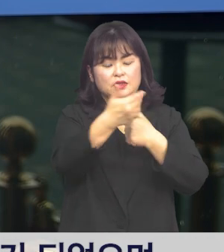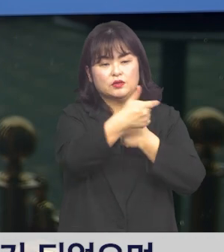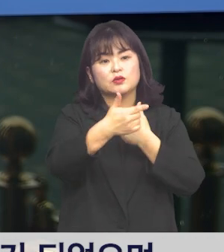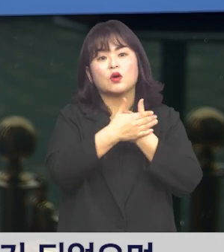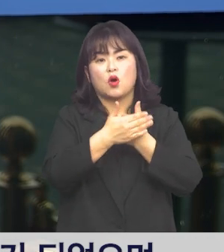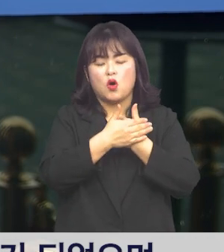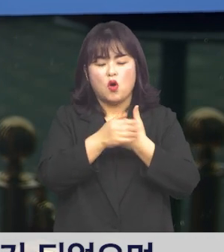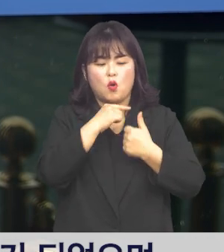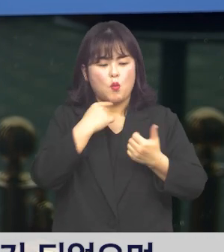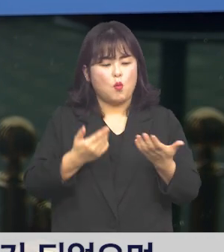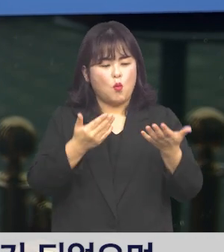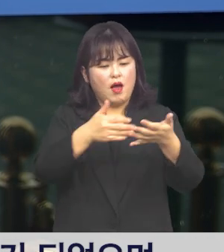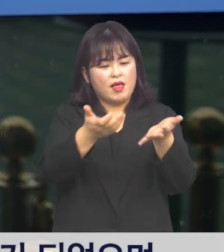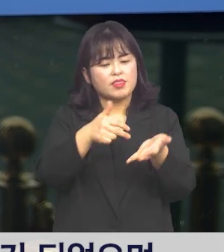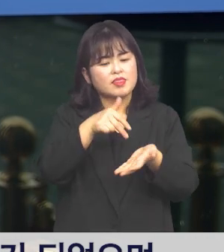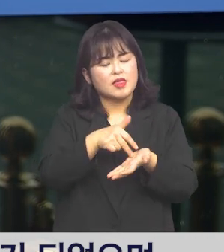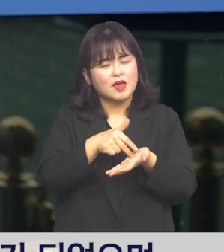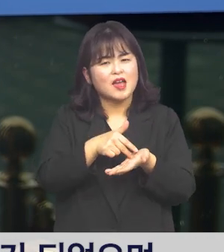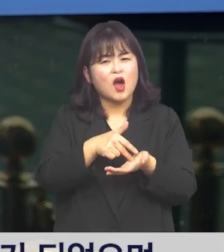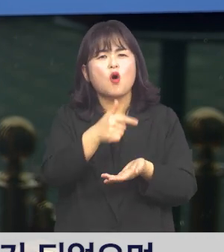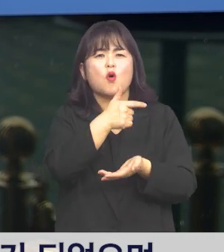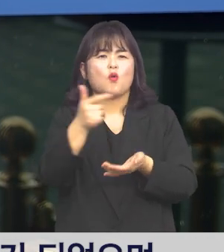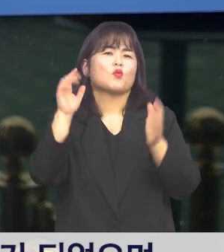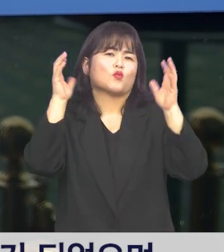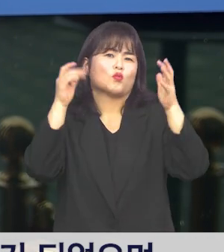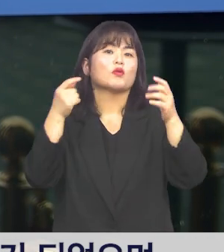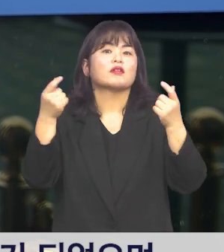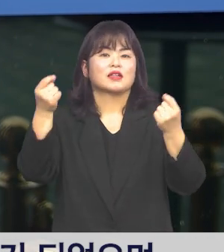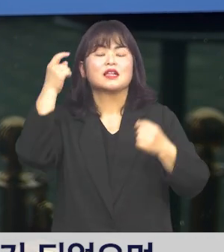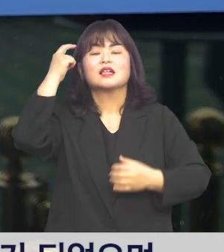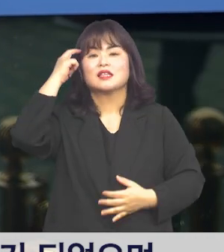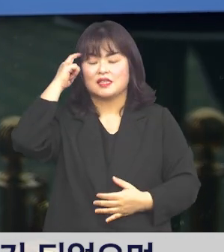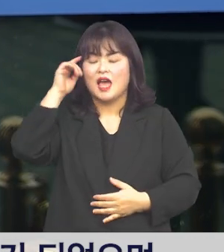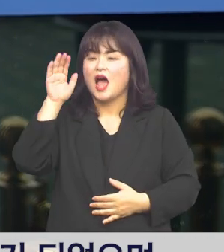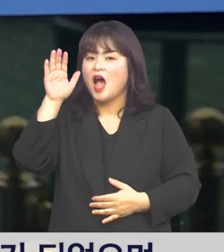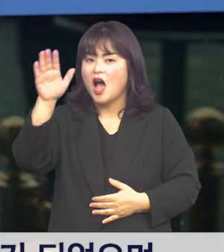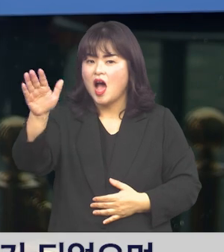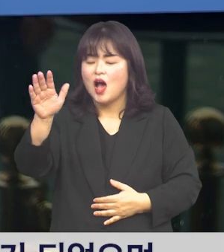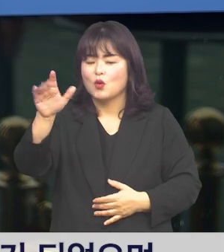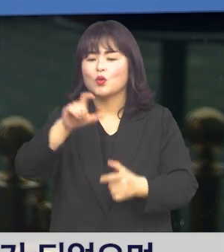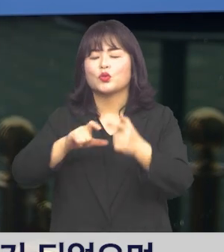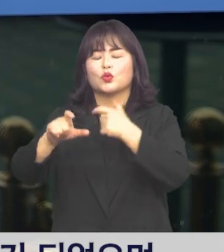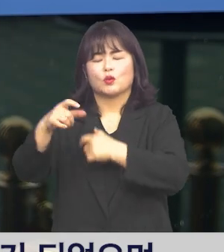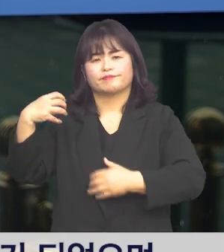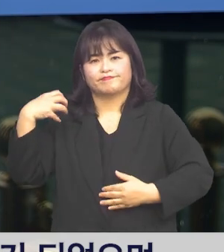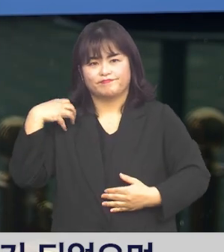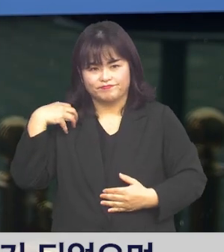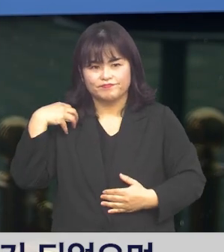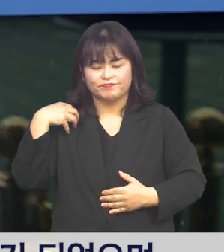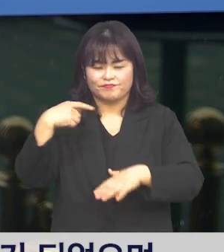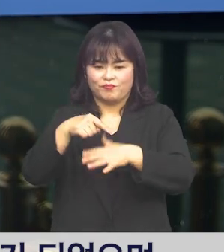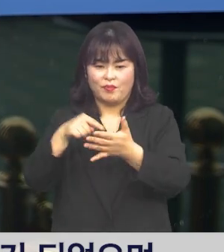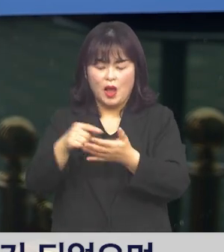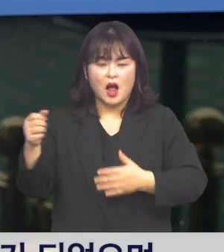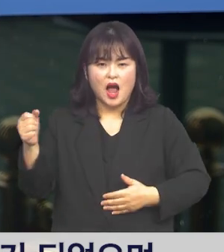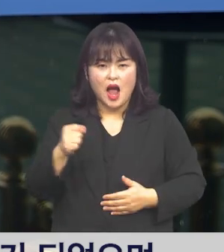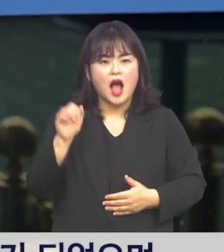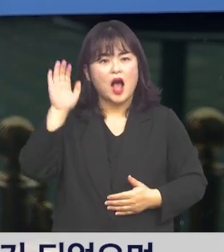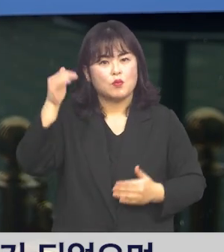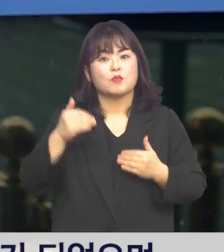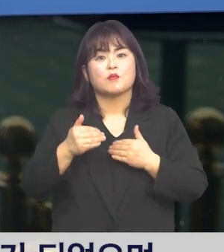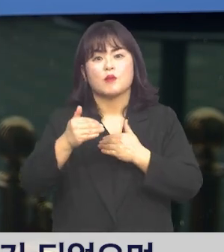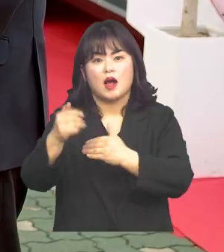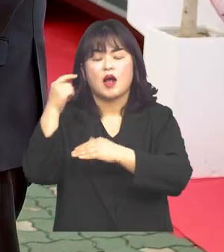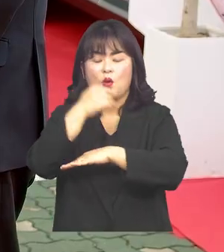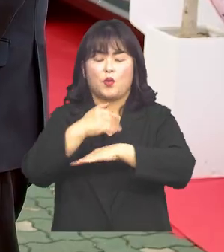지원은 의용소방대원 모두에게 큰 격려가 되었으며 앞으로도 저희는 더욱 책임감을 가지고 임무를